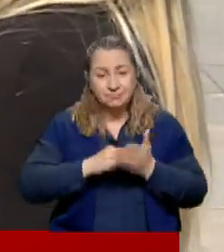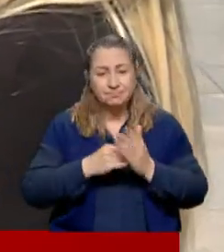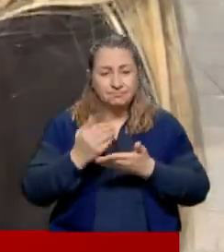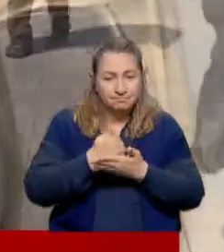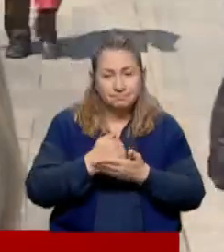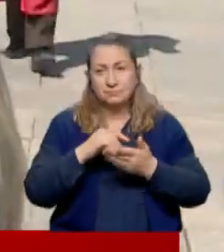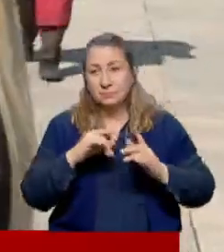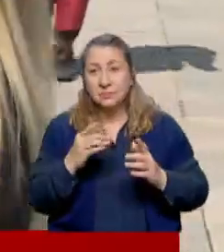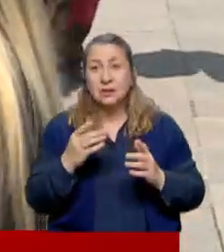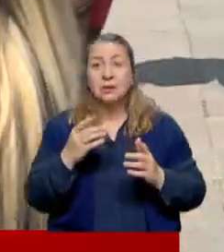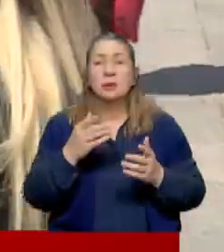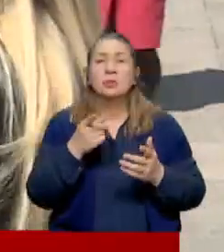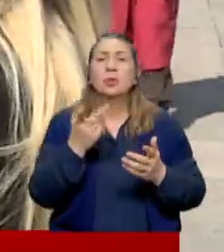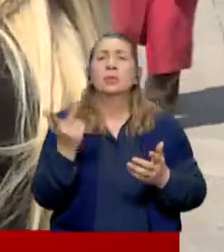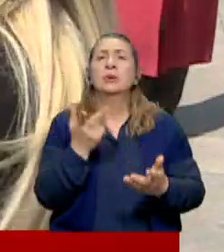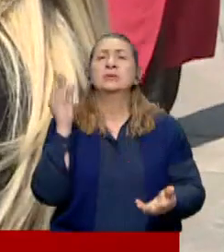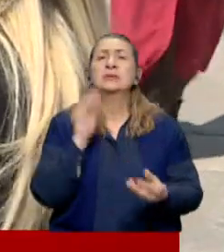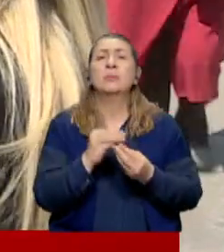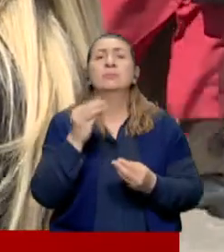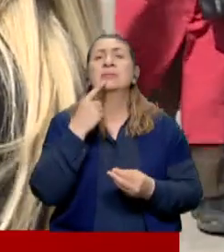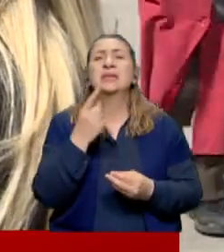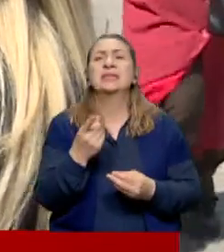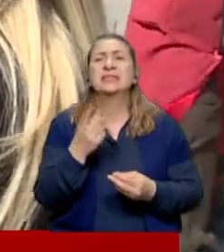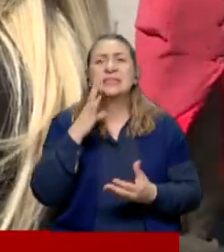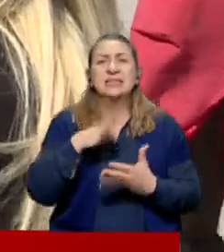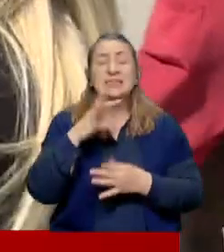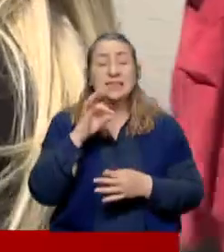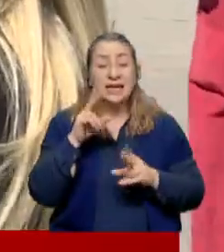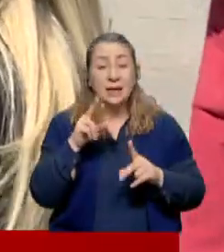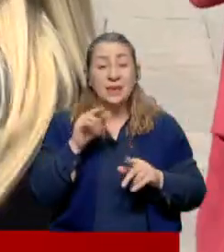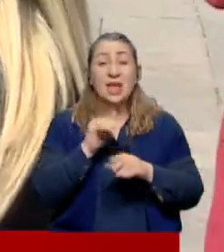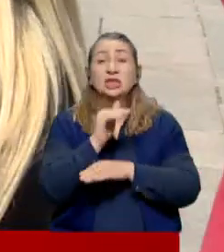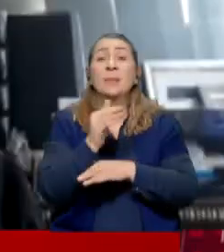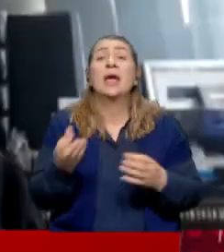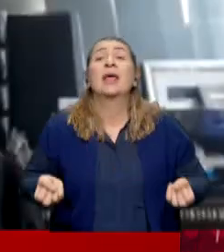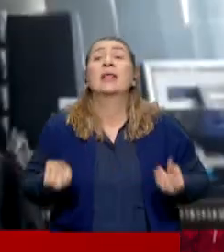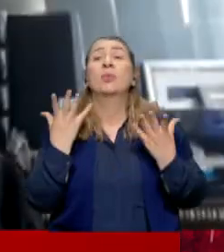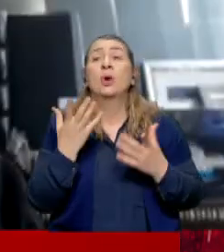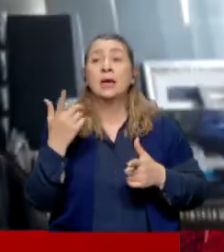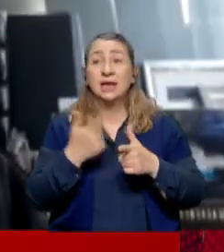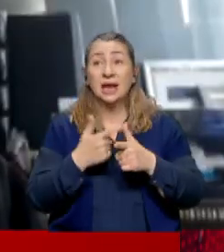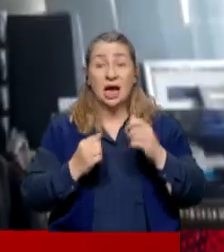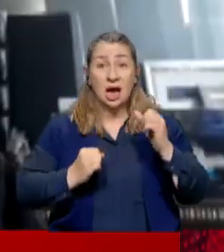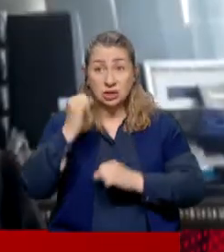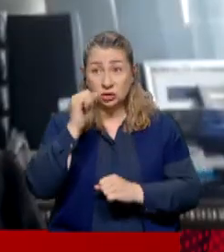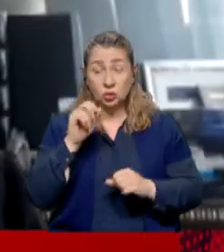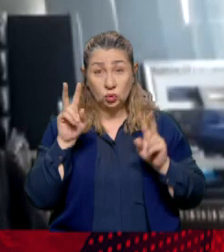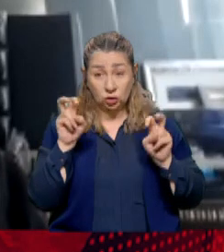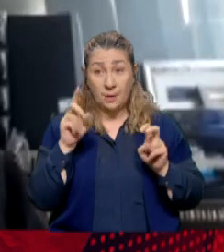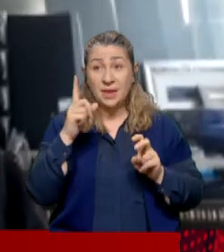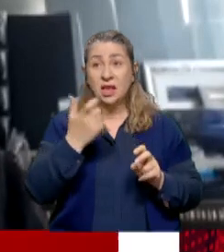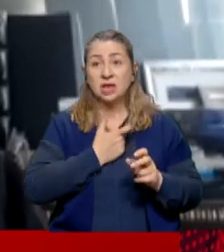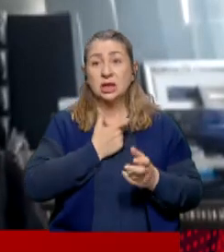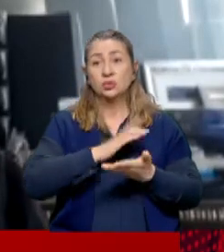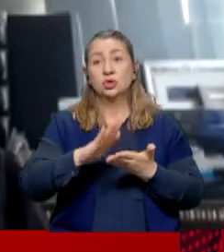geçinmesi için. Tarihi zam dediğiniz şey insanca yaşamaya yetmiyor ki. Kiraların artışı konusunda bir